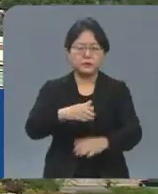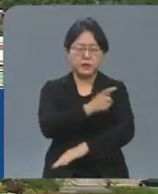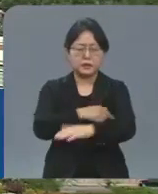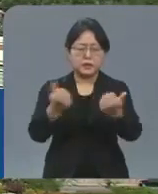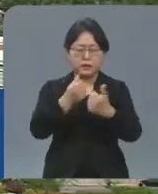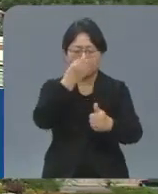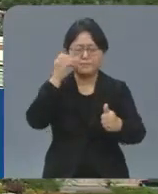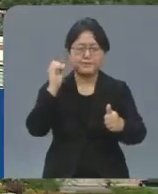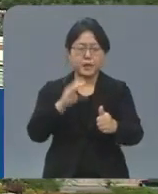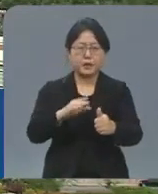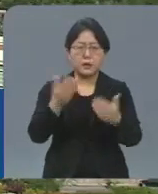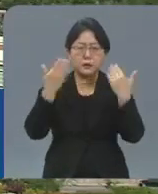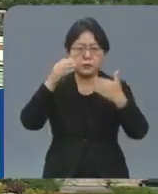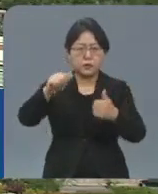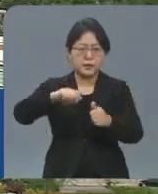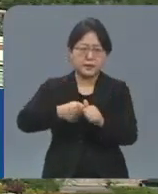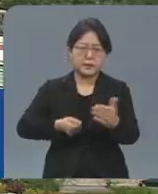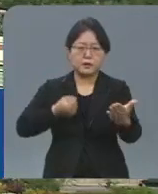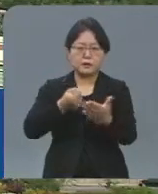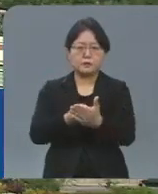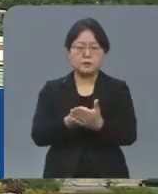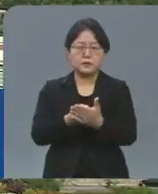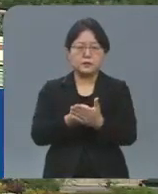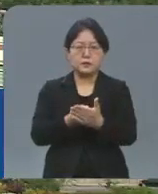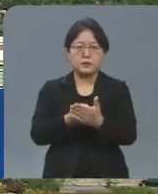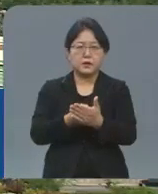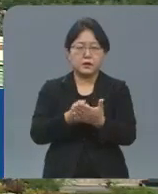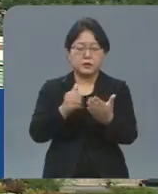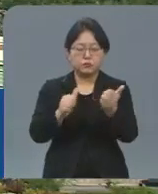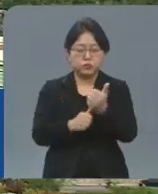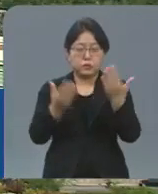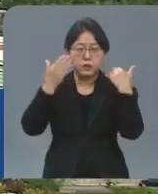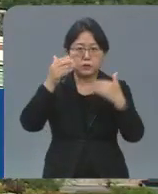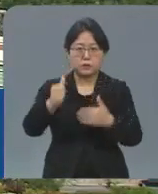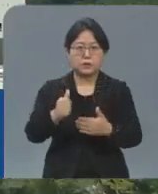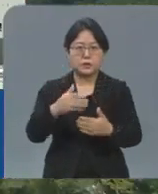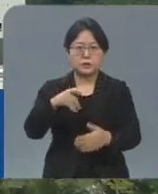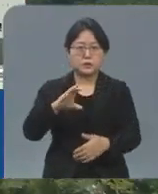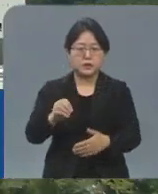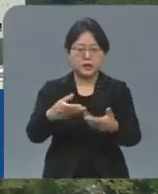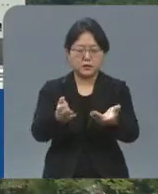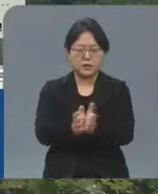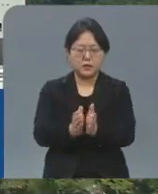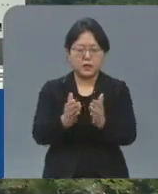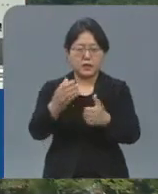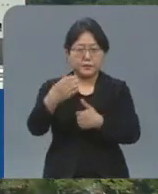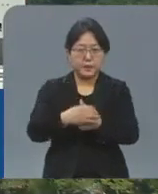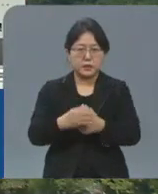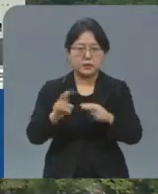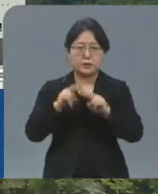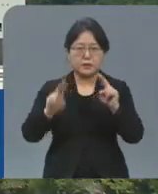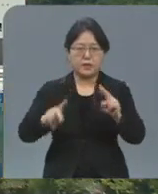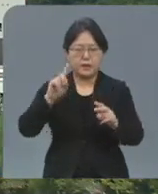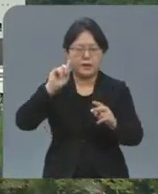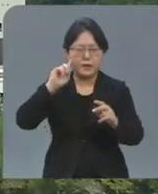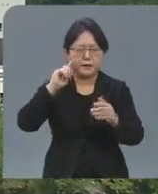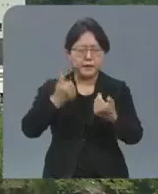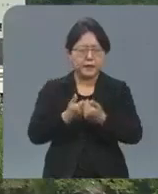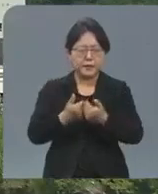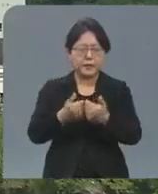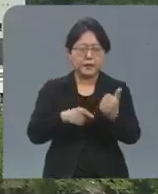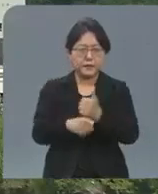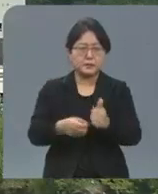이를 묵살하고 총장 징계안을 의결했다며 부총장을 비롯한 처장단 전체가 보직 사퇴로 항의의 뜻을